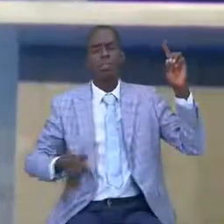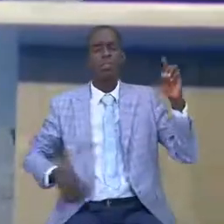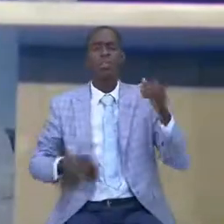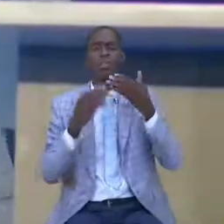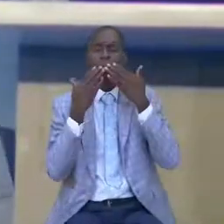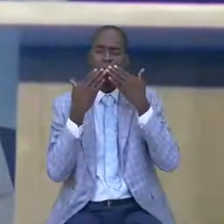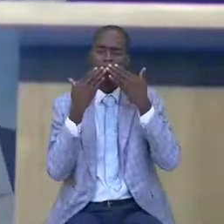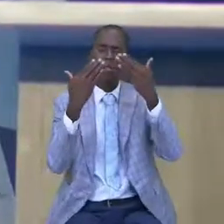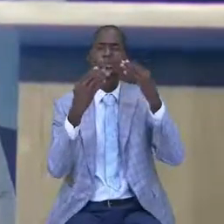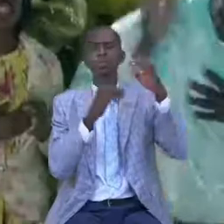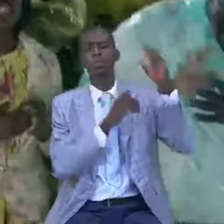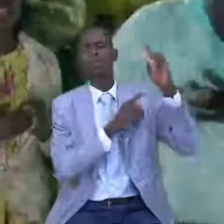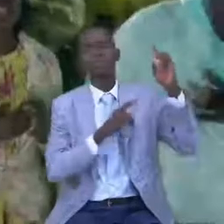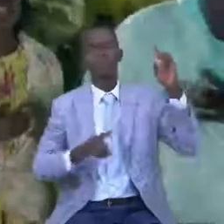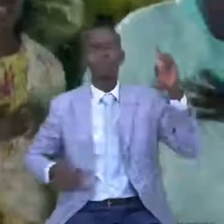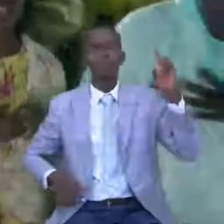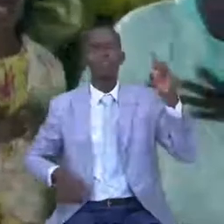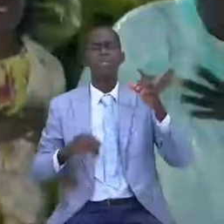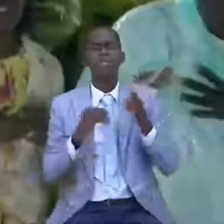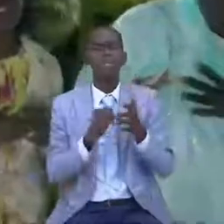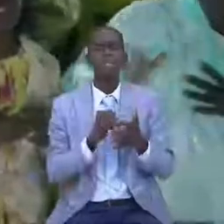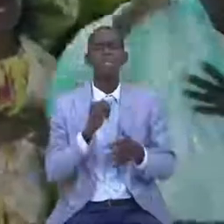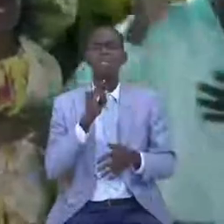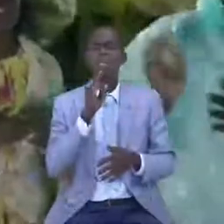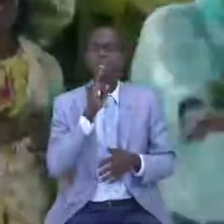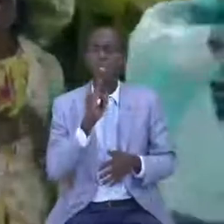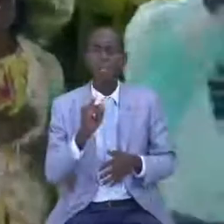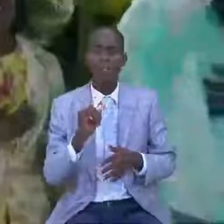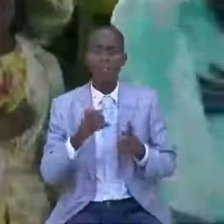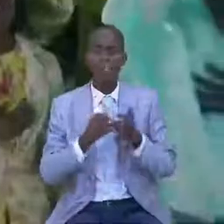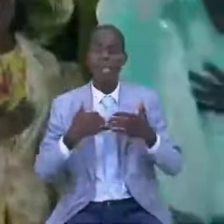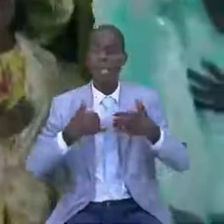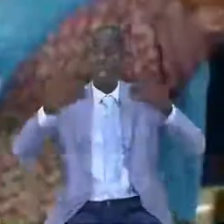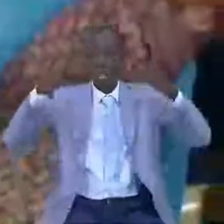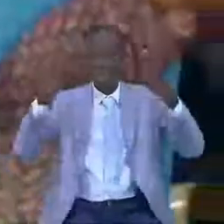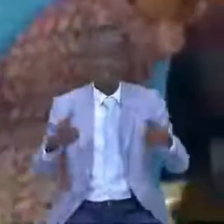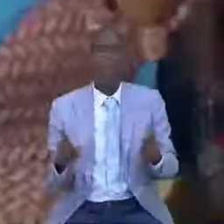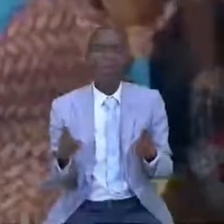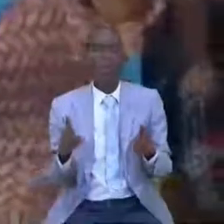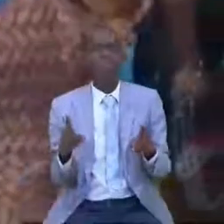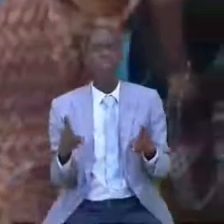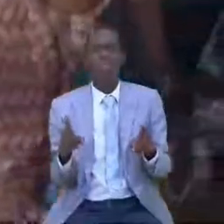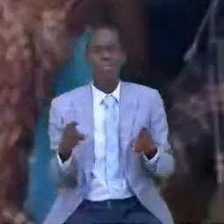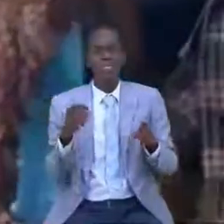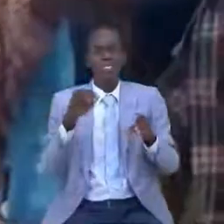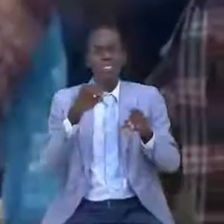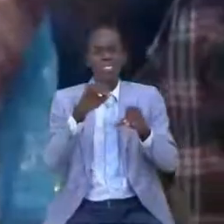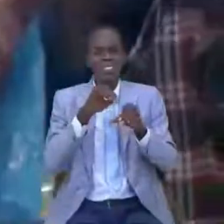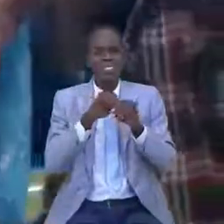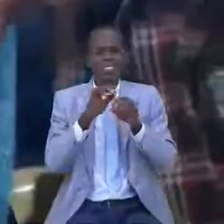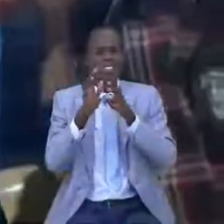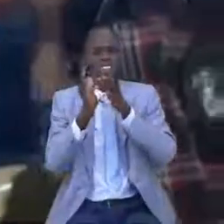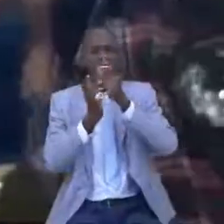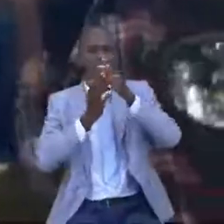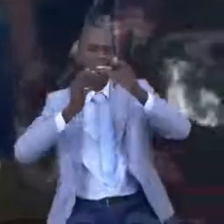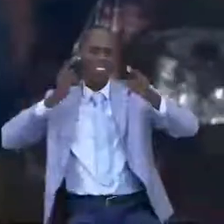Merci Seigneur, merci Seigneur, merci Seigneur, parce que c'est